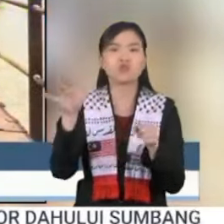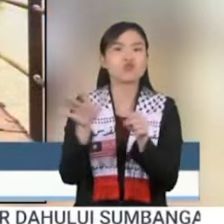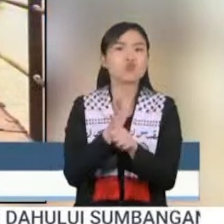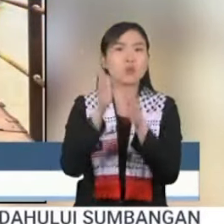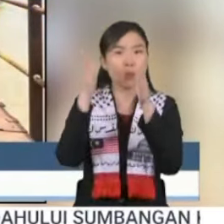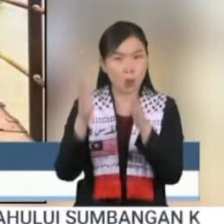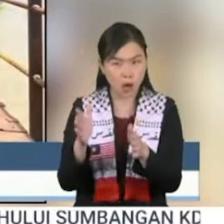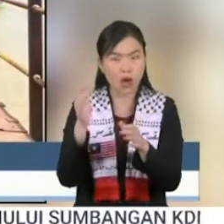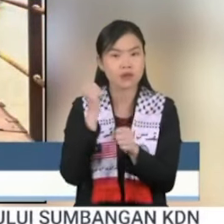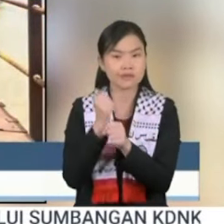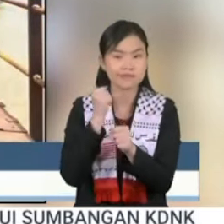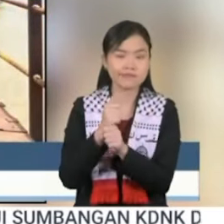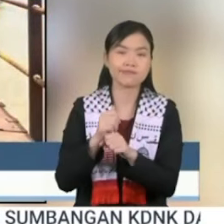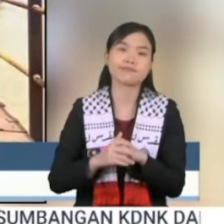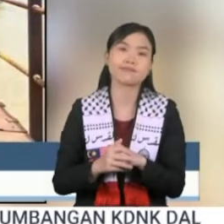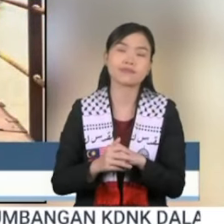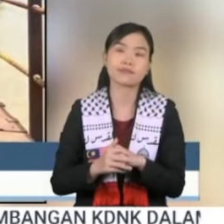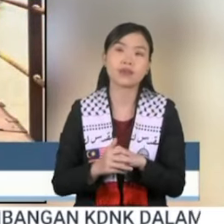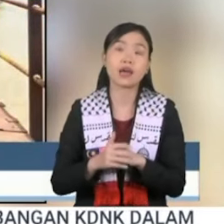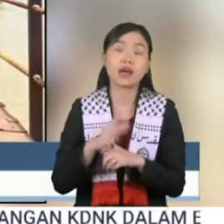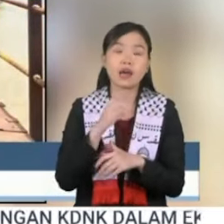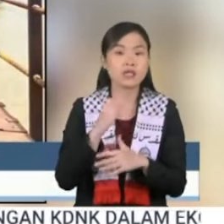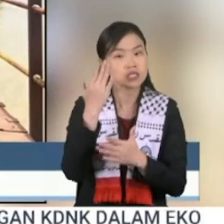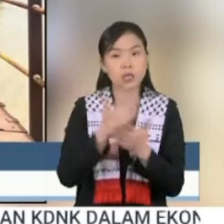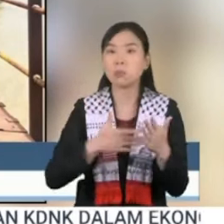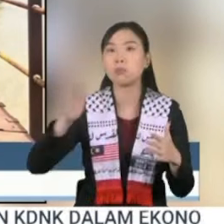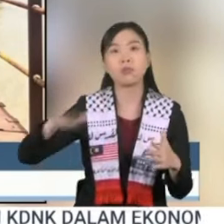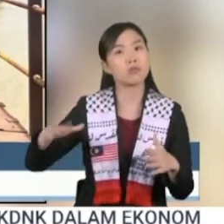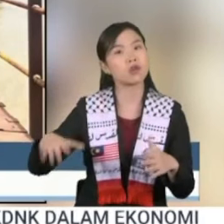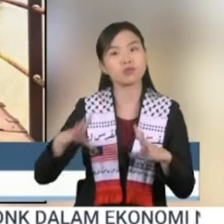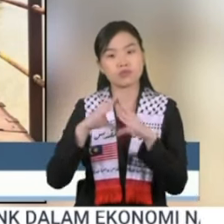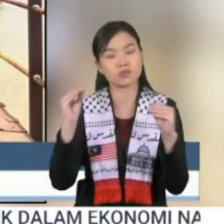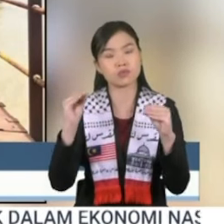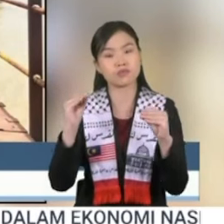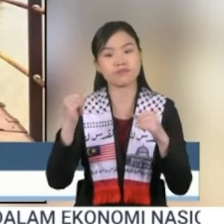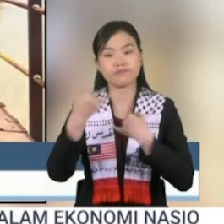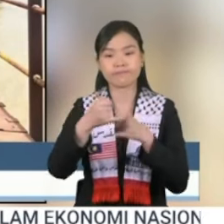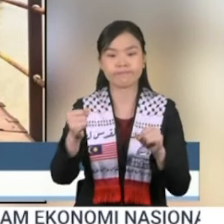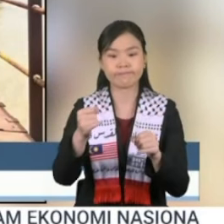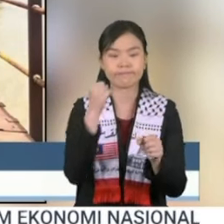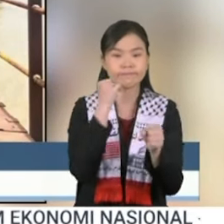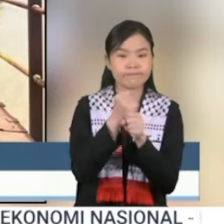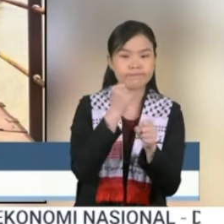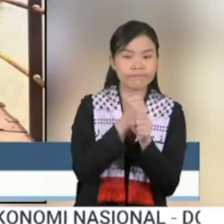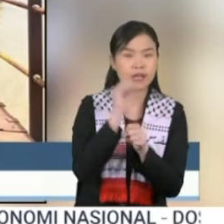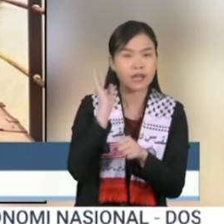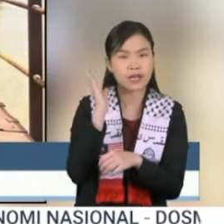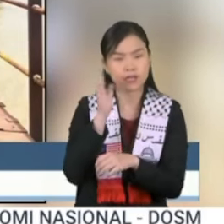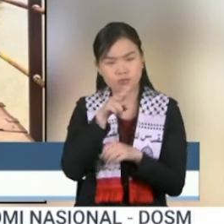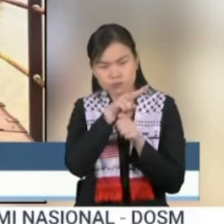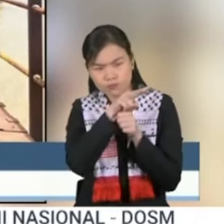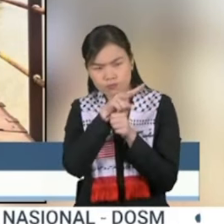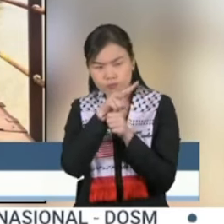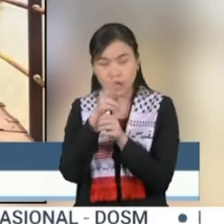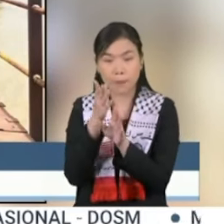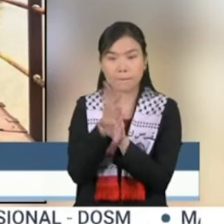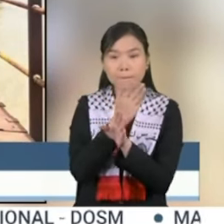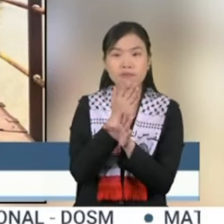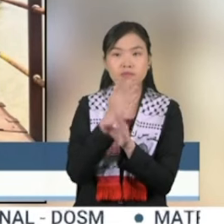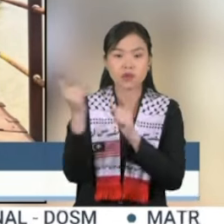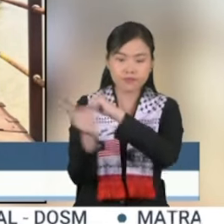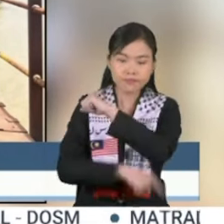jentera selain beberapa skop kerja yang belum dilaksana. Jabatan Kerja Raya akan memantau rapat projek itu sebelum mengambil sebarang